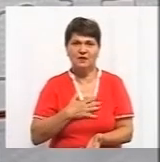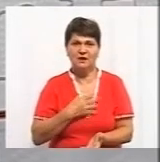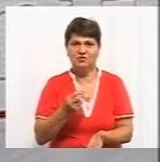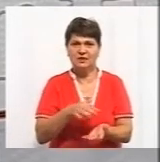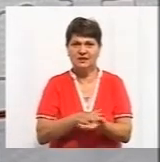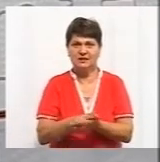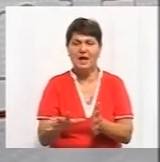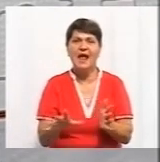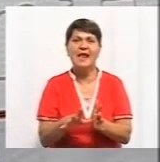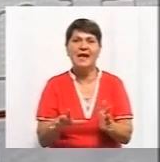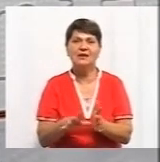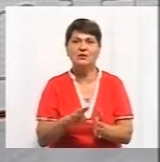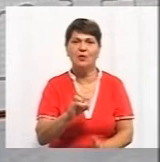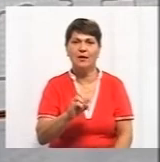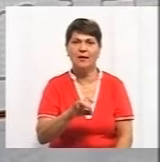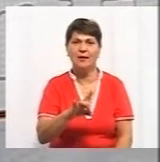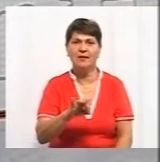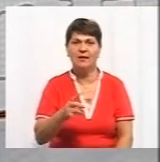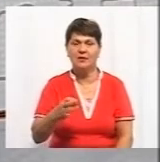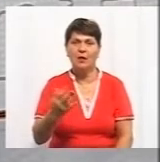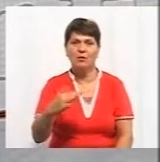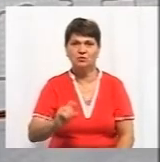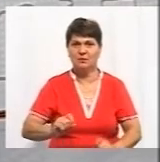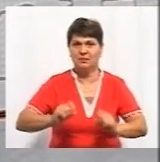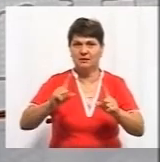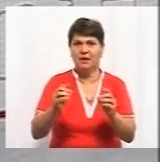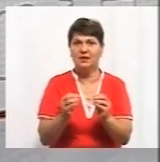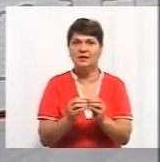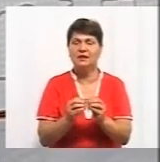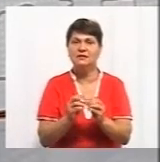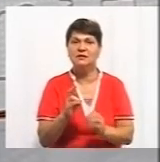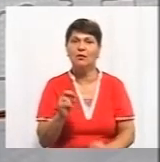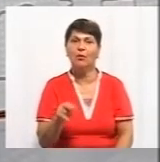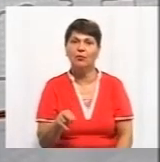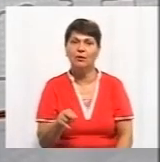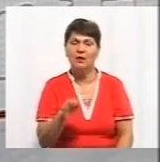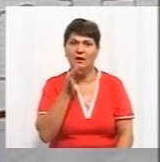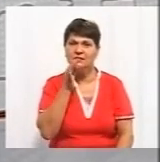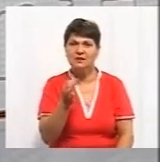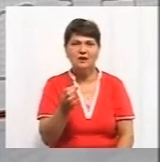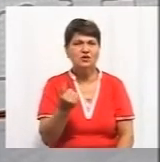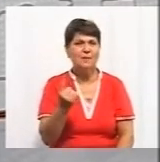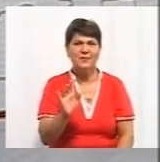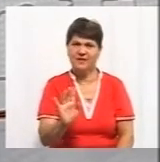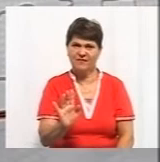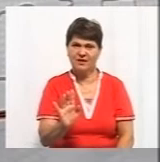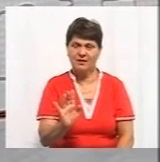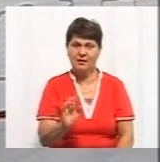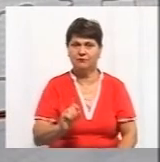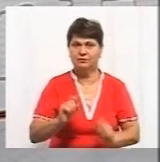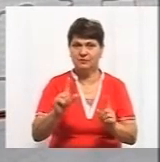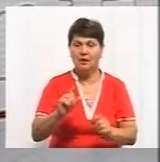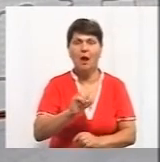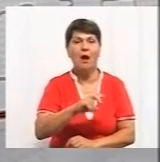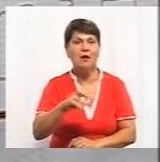– це електроенергія. От сьогодні електроенергія піднімається вже на 10 копійок. Ну, скажімо, це невеликі підняття, але воно вже